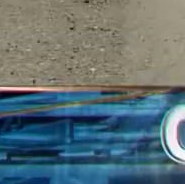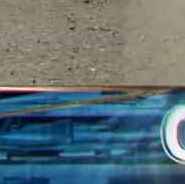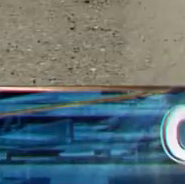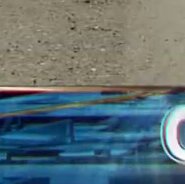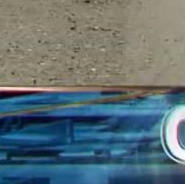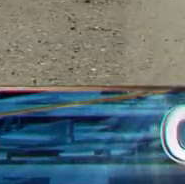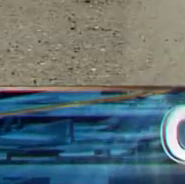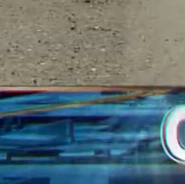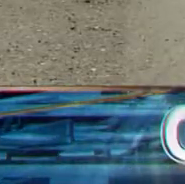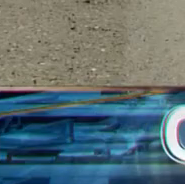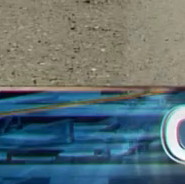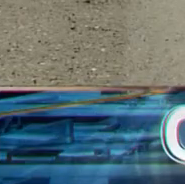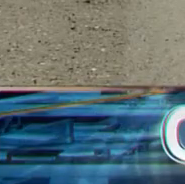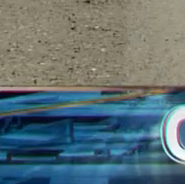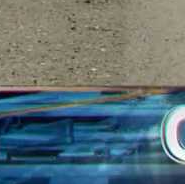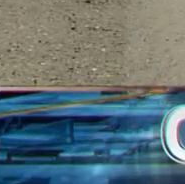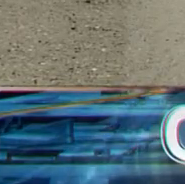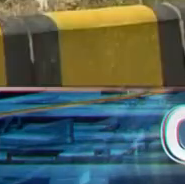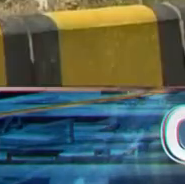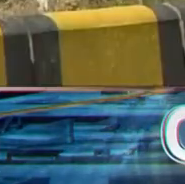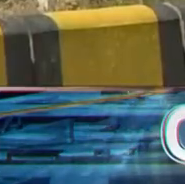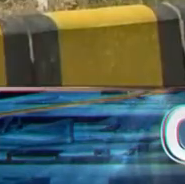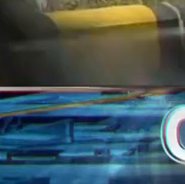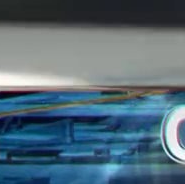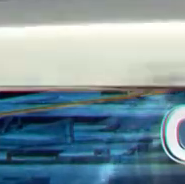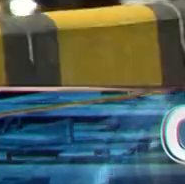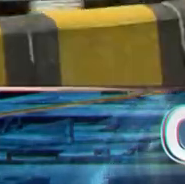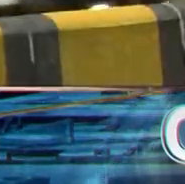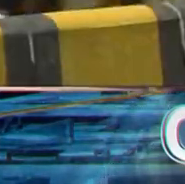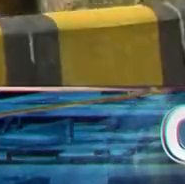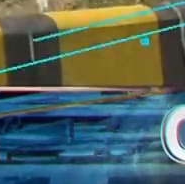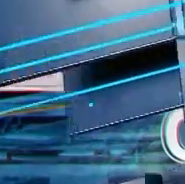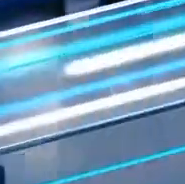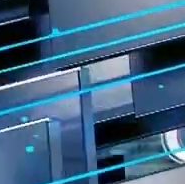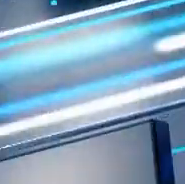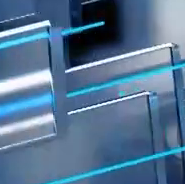Свободное передвижение. С 1 июня в большинстве регионов страны сняты блокпосты.